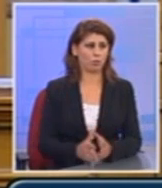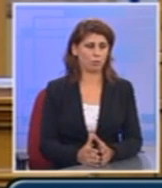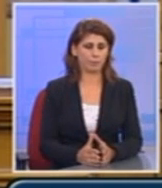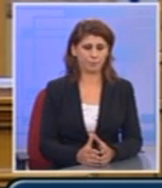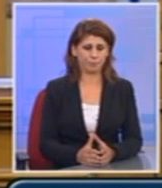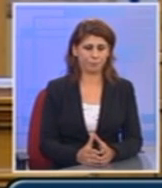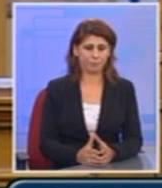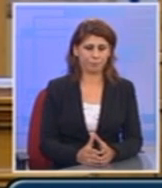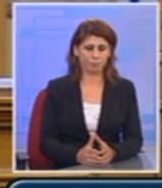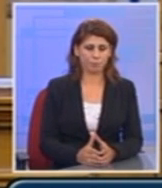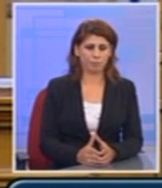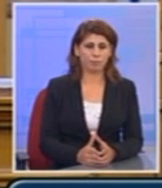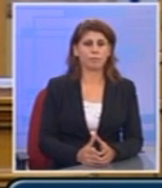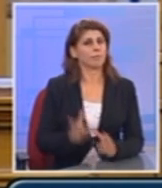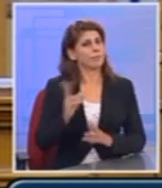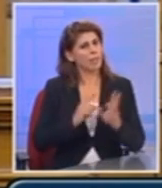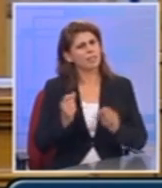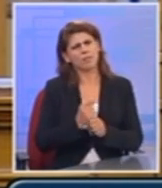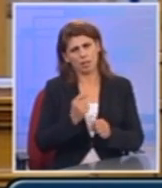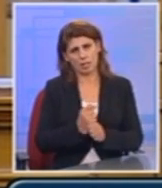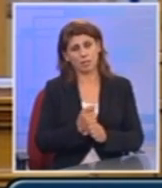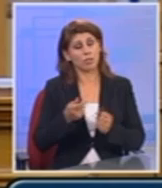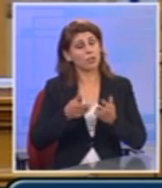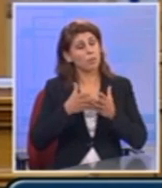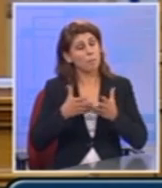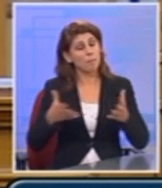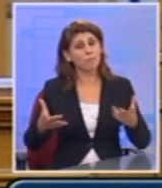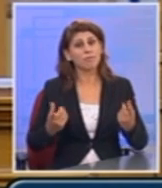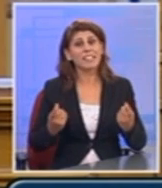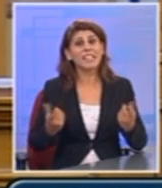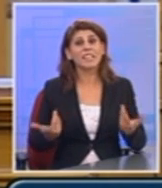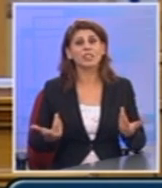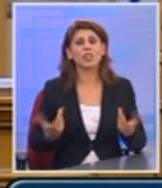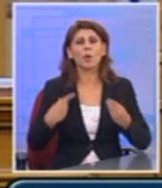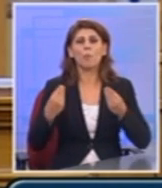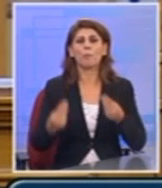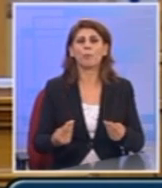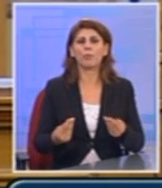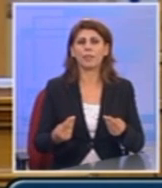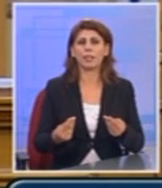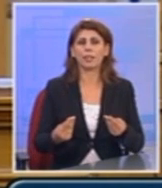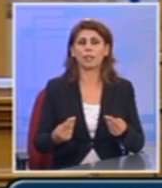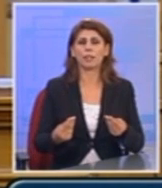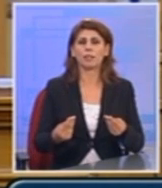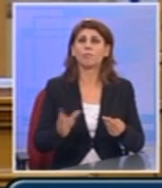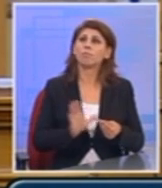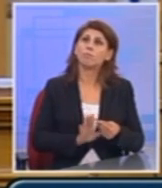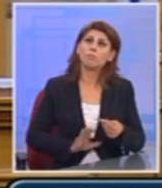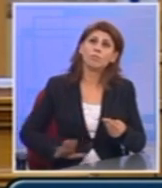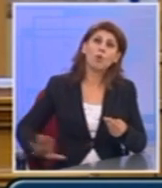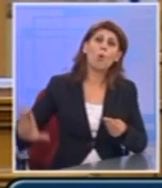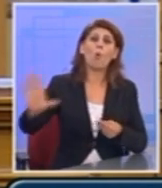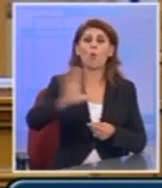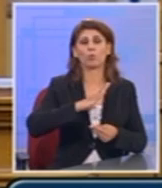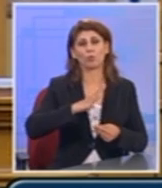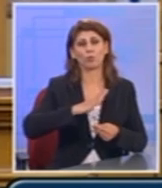για τις εργασίες τους αλλά και για το τεράστιο κίνητρο που δίνει στον υπόλοιπο στους υπόλοιπους λόγους